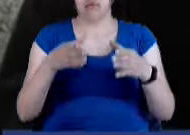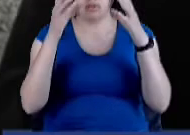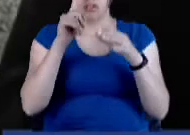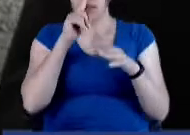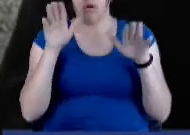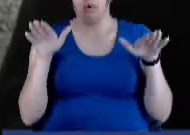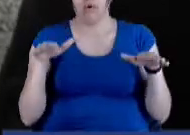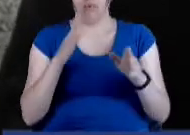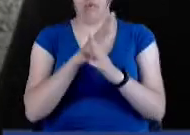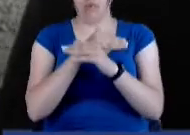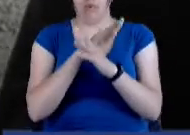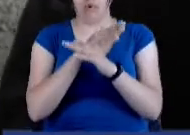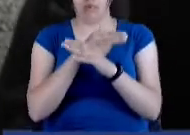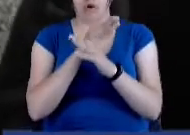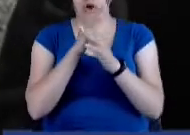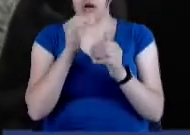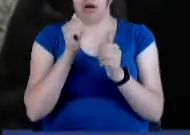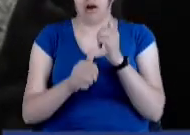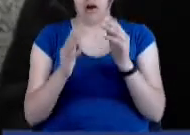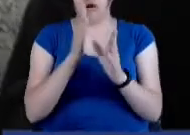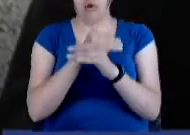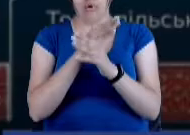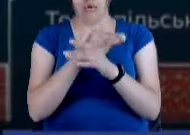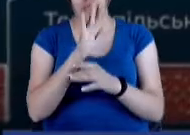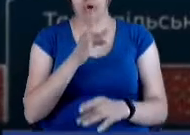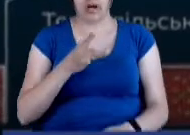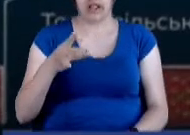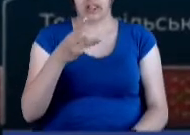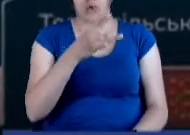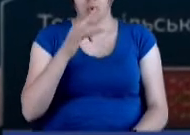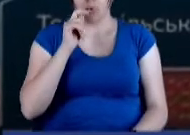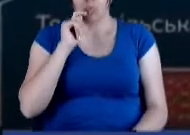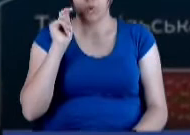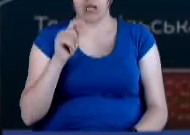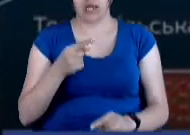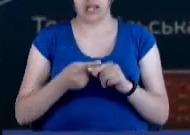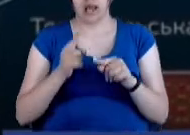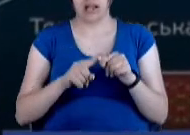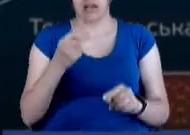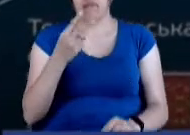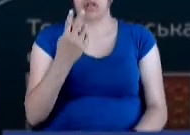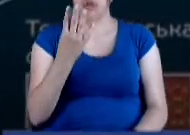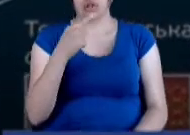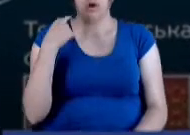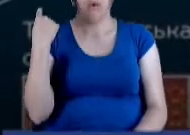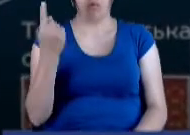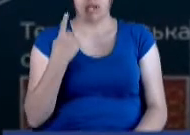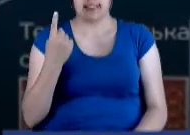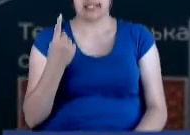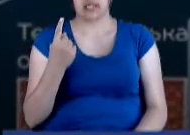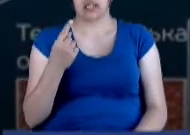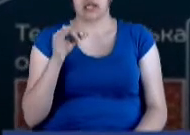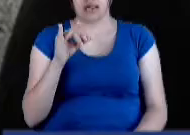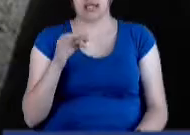голубів. Кожен голуб буде символізувати з собою регіон України, тобто це 24 області і